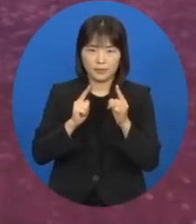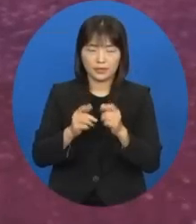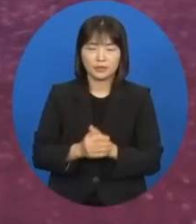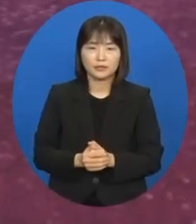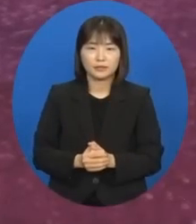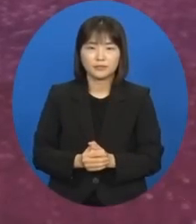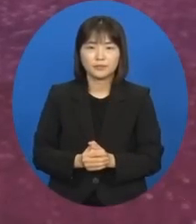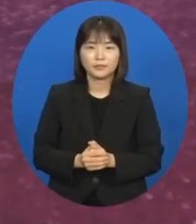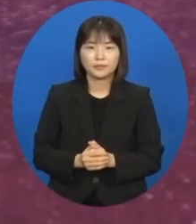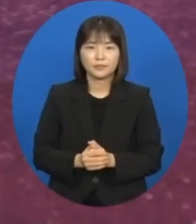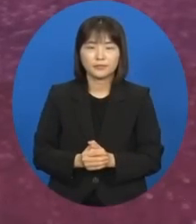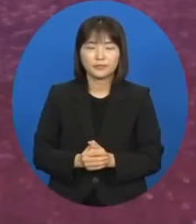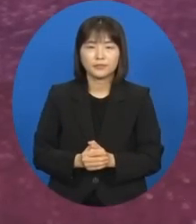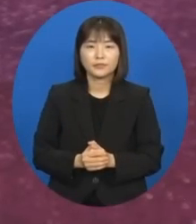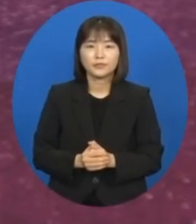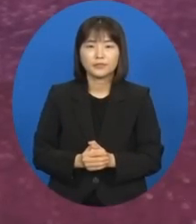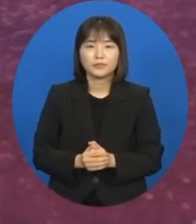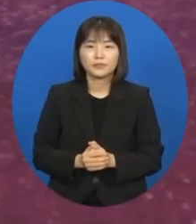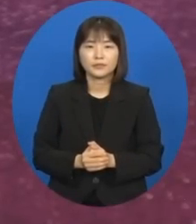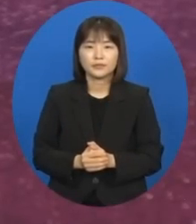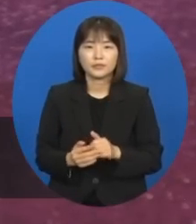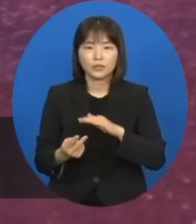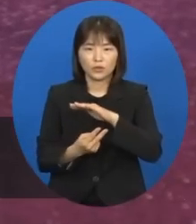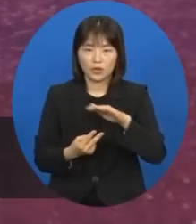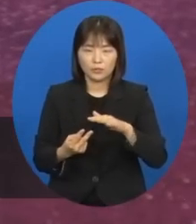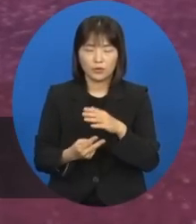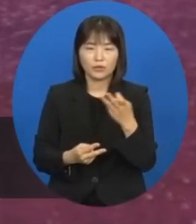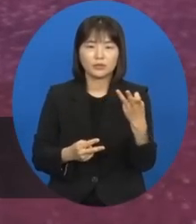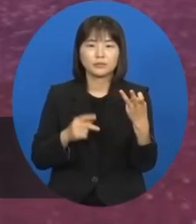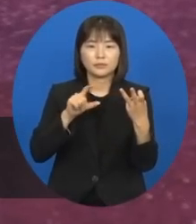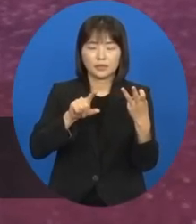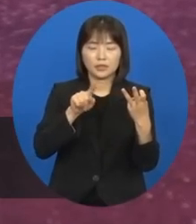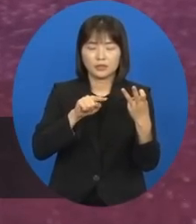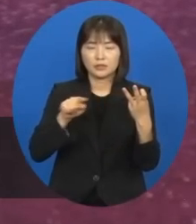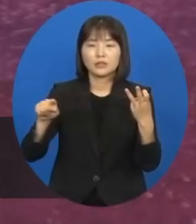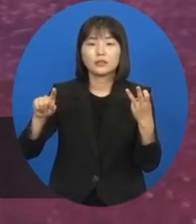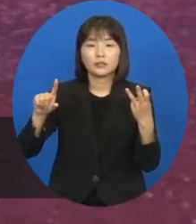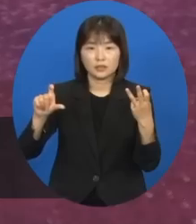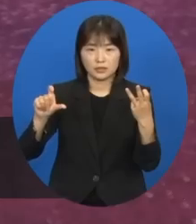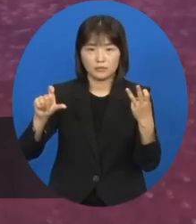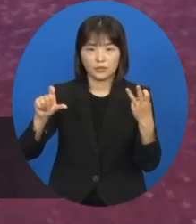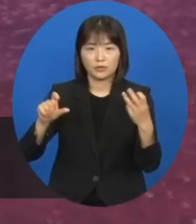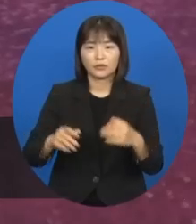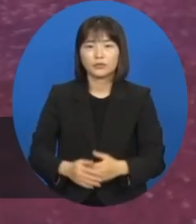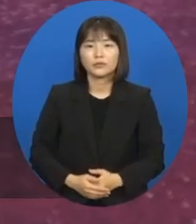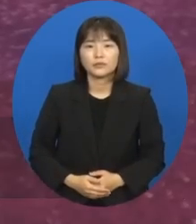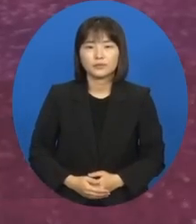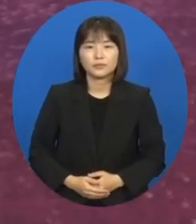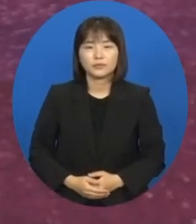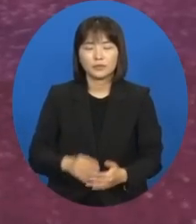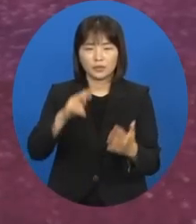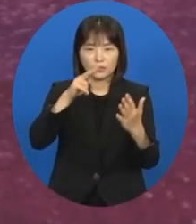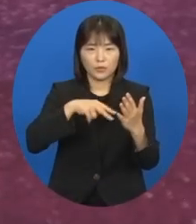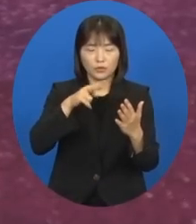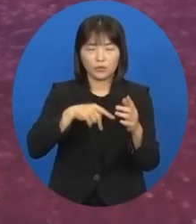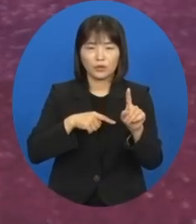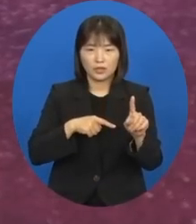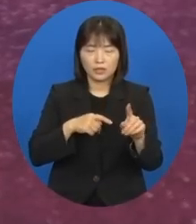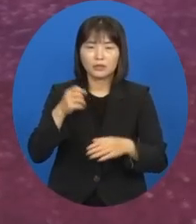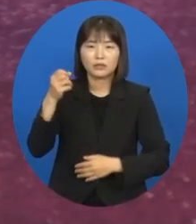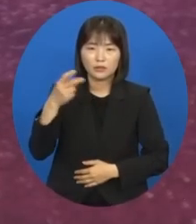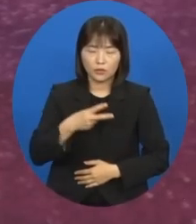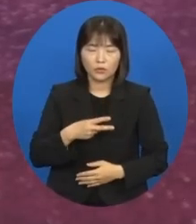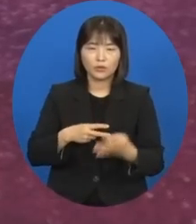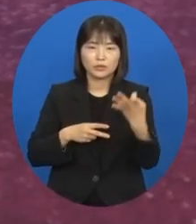오늘 우리에게 주신 하나님의 말씀은 요한복음 13장 1절로 15절의 말씀입니다 봉독은 1절